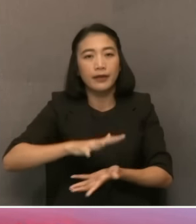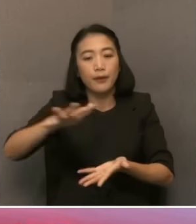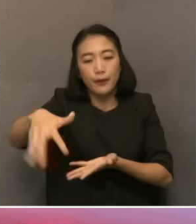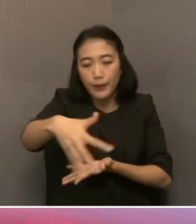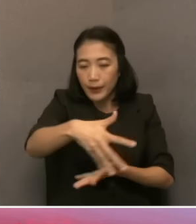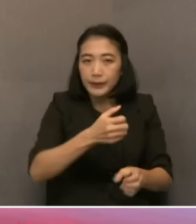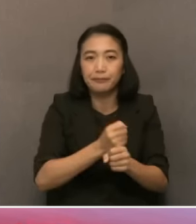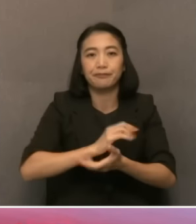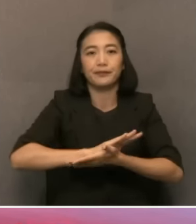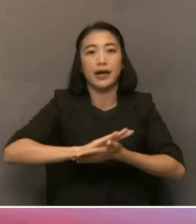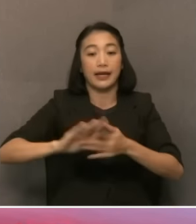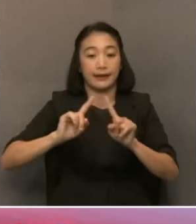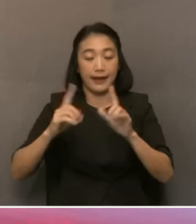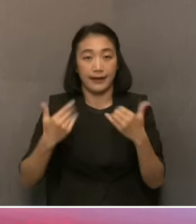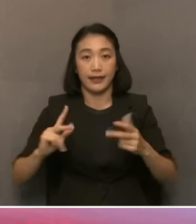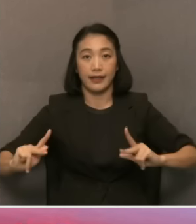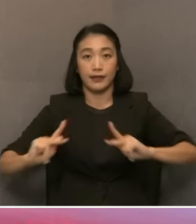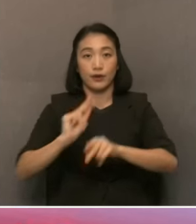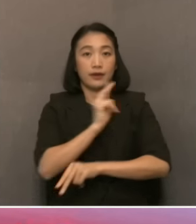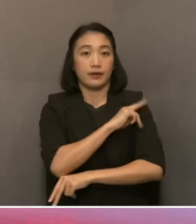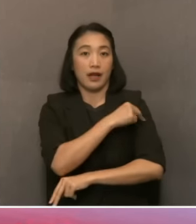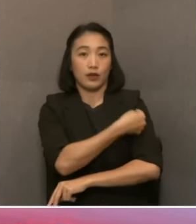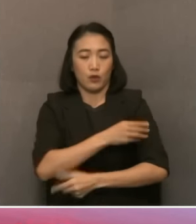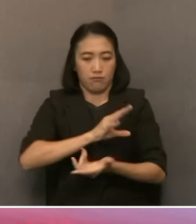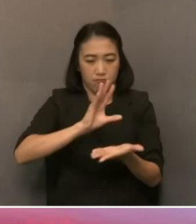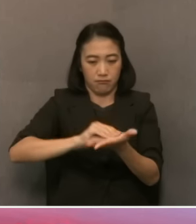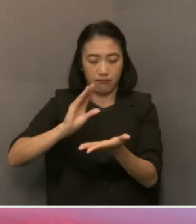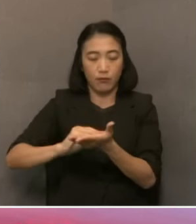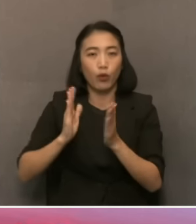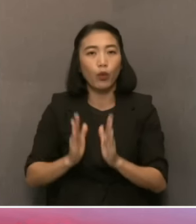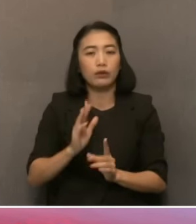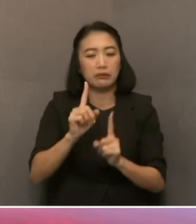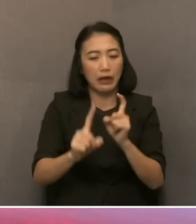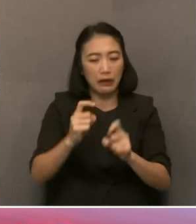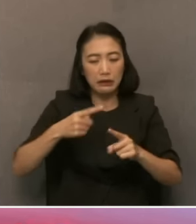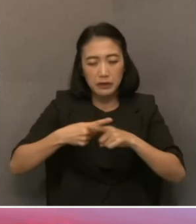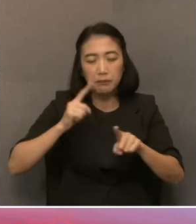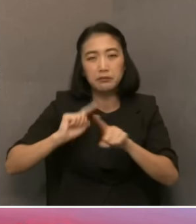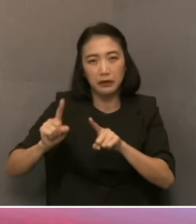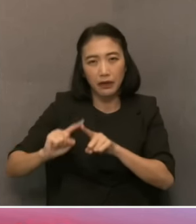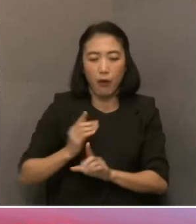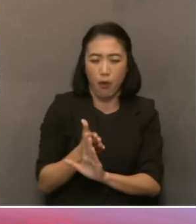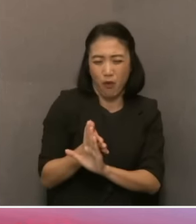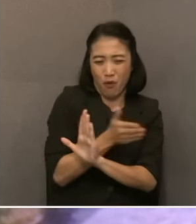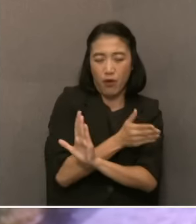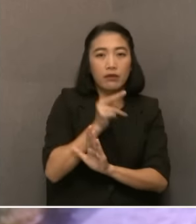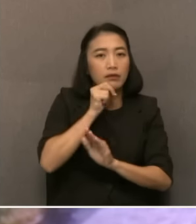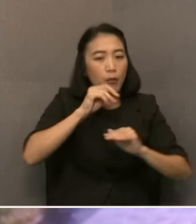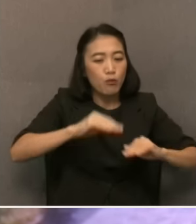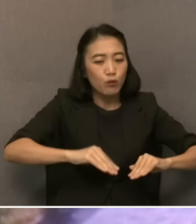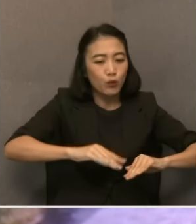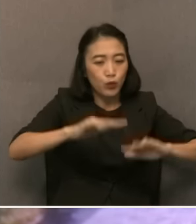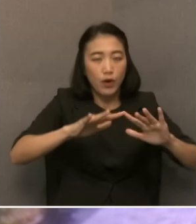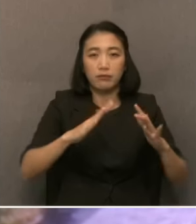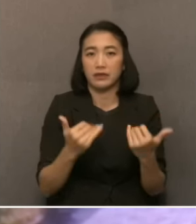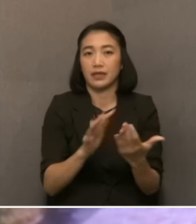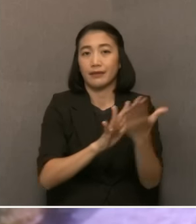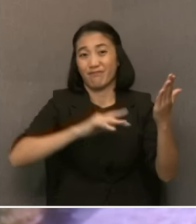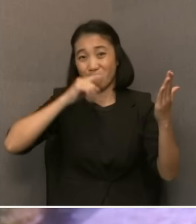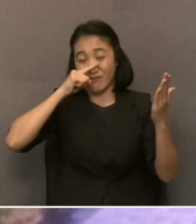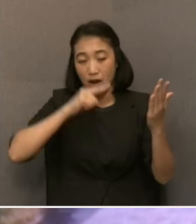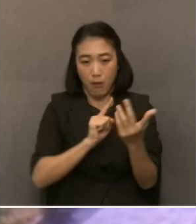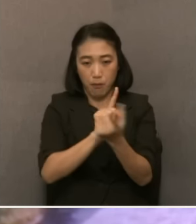เรื่องของยอดผู้บาดเจ็บยอดผู้เสียชีวิตจากเหตุการณ์น้ำท่วมที่ผ่านมาของไทยเรานะคะก็ปรากฏว่าทั่วประเทศค่ะมีผู้เสียชีวิตสะสม